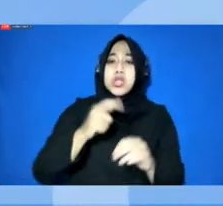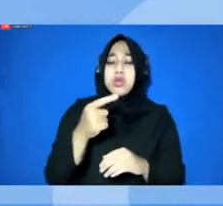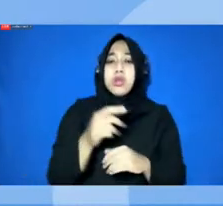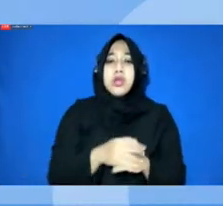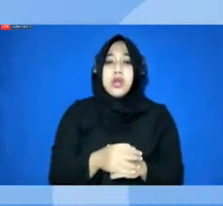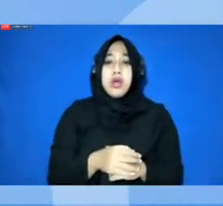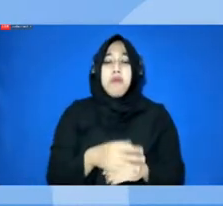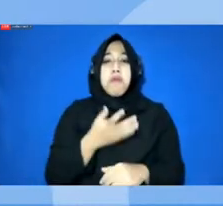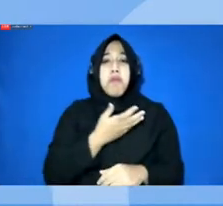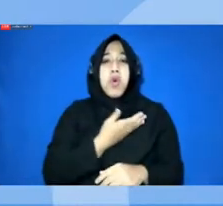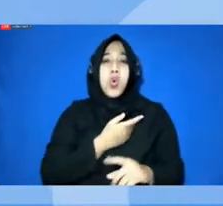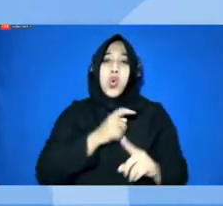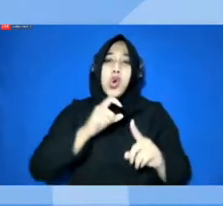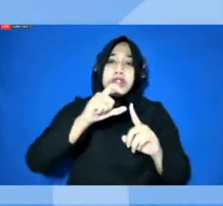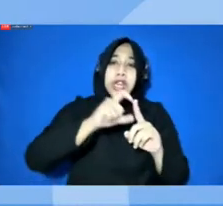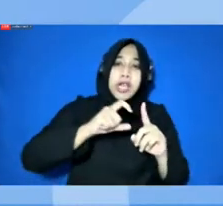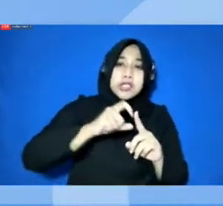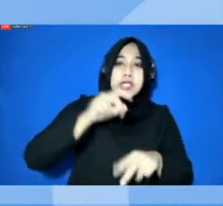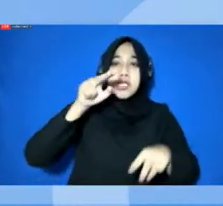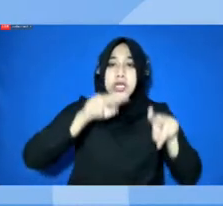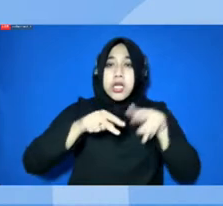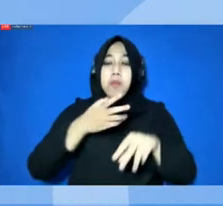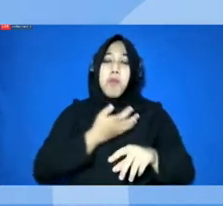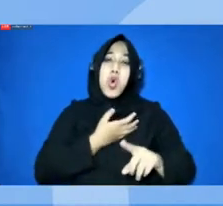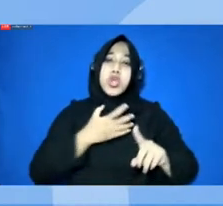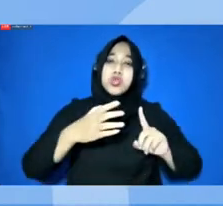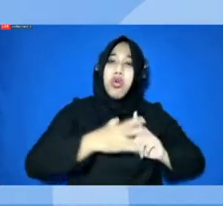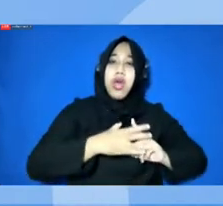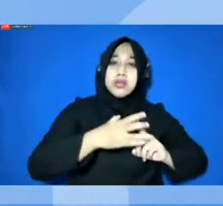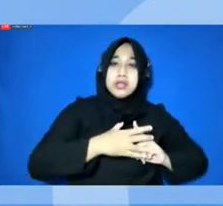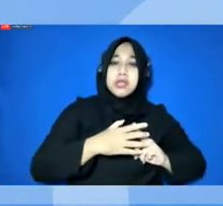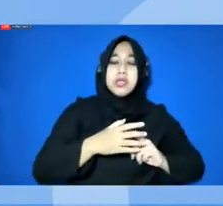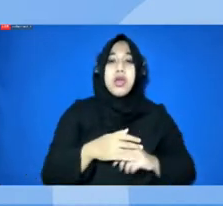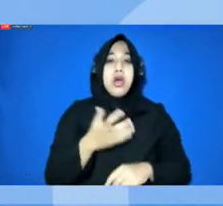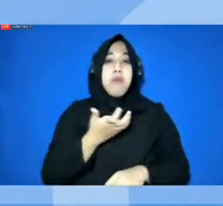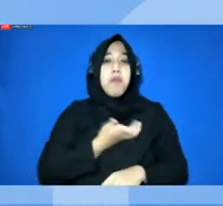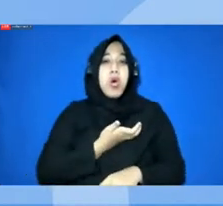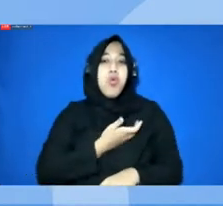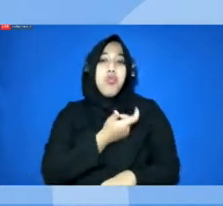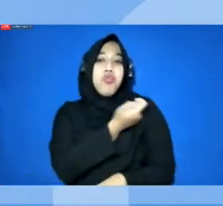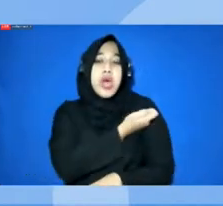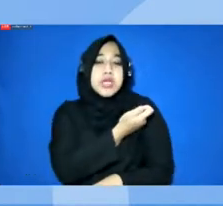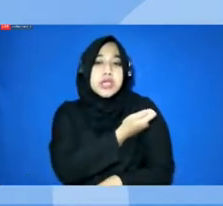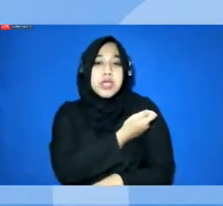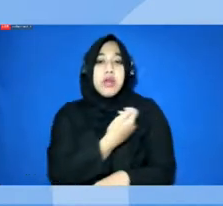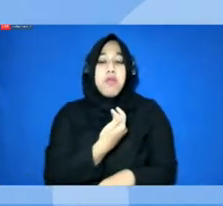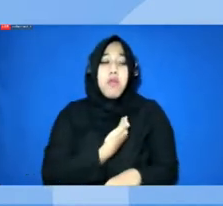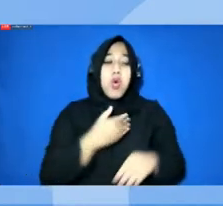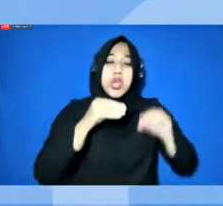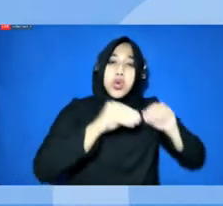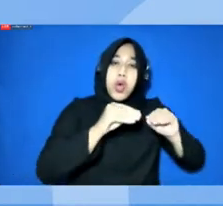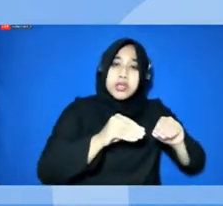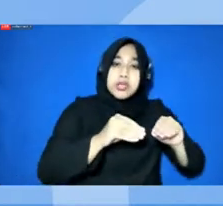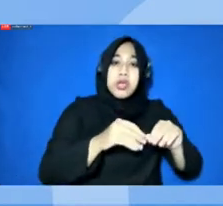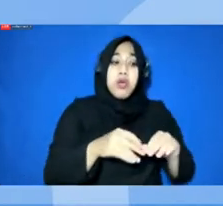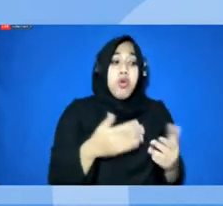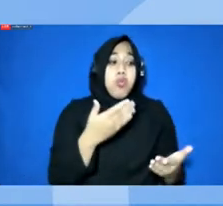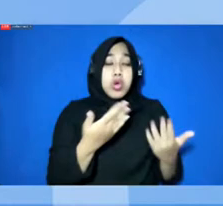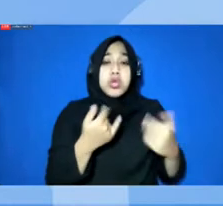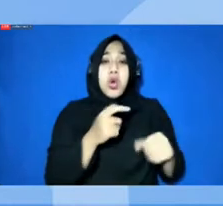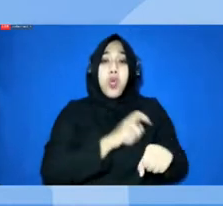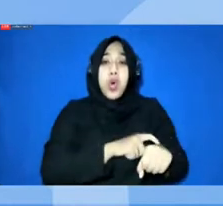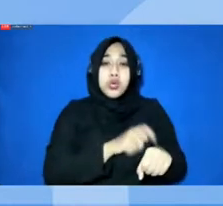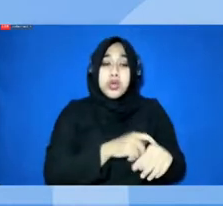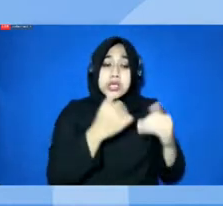tracing, kemudian mau isolasi, kemudian mau vaksinasi, mau health education. Jadi mungkin sudah waktunya juga